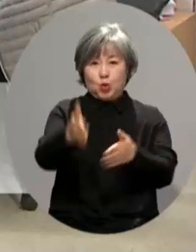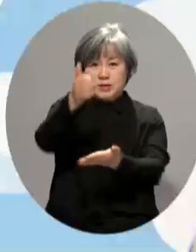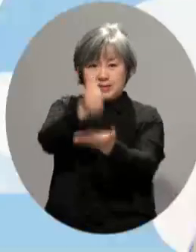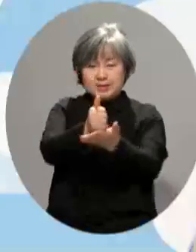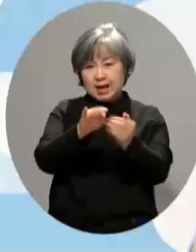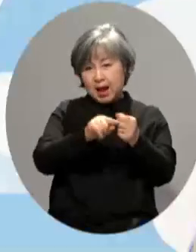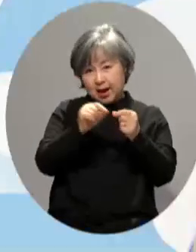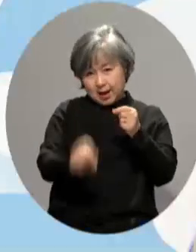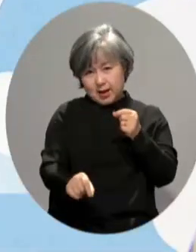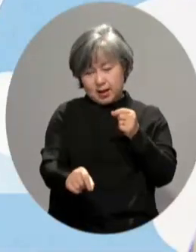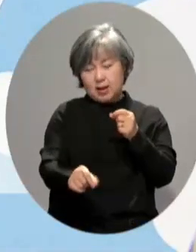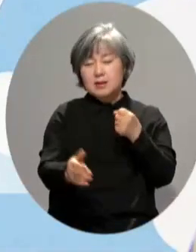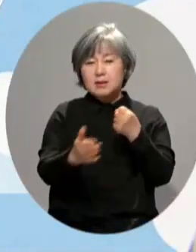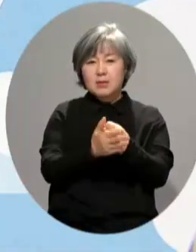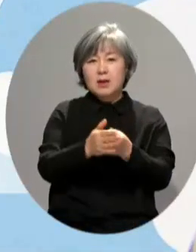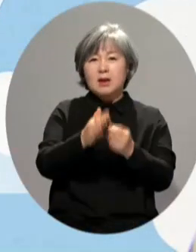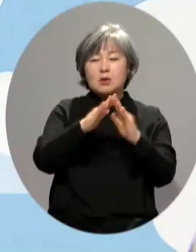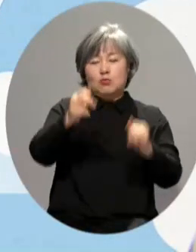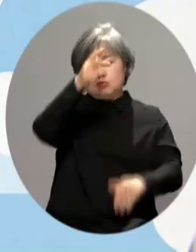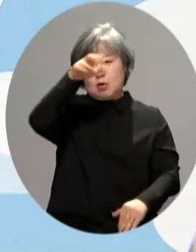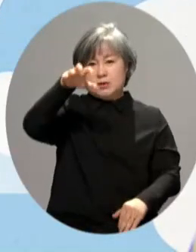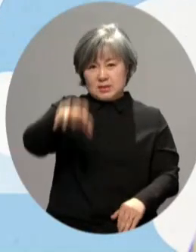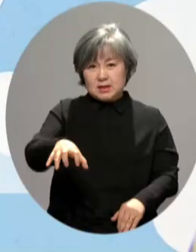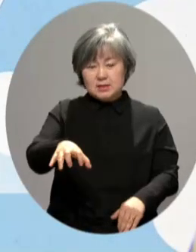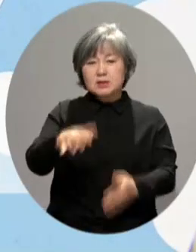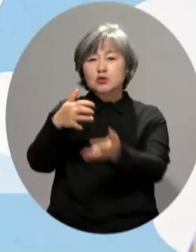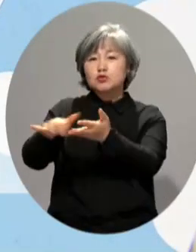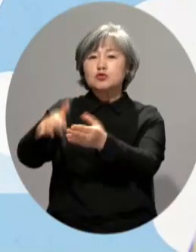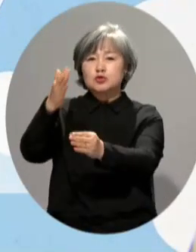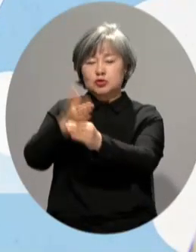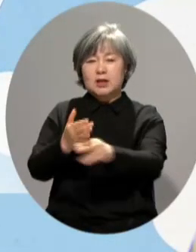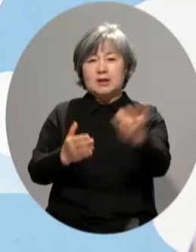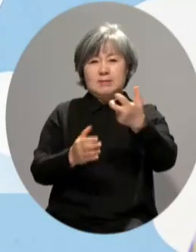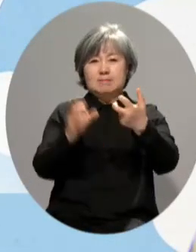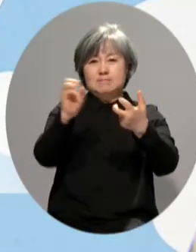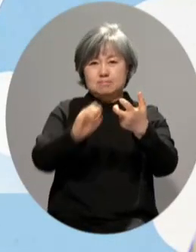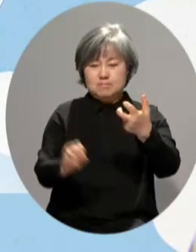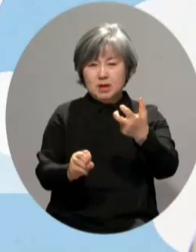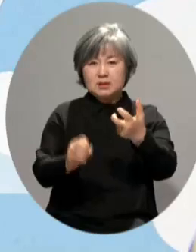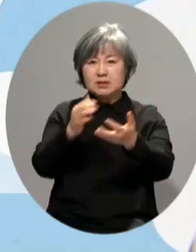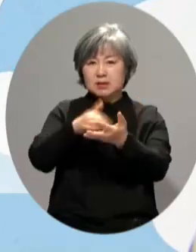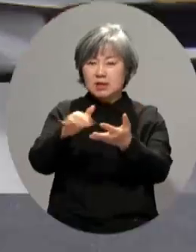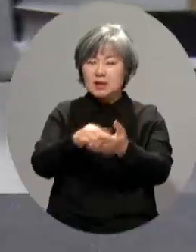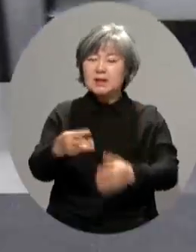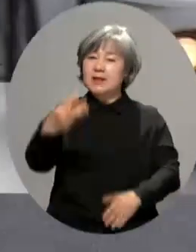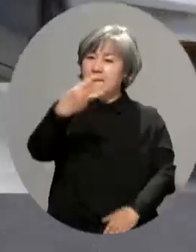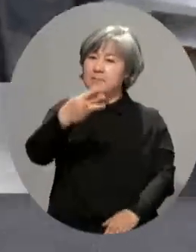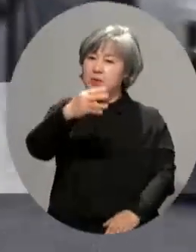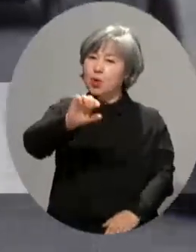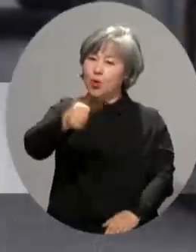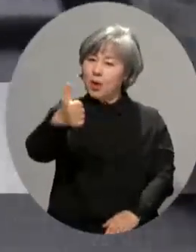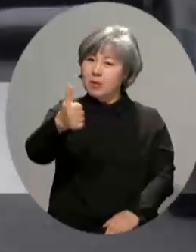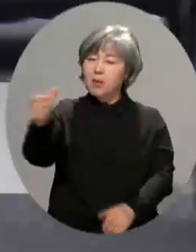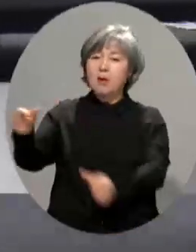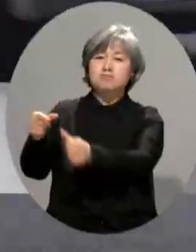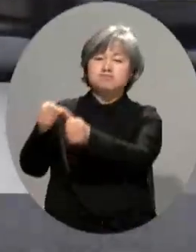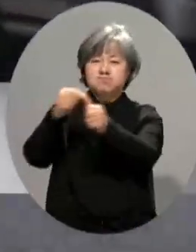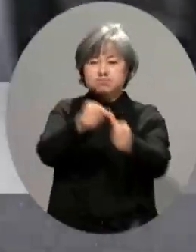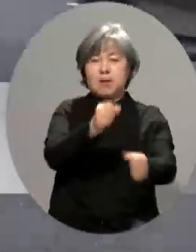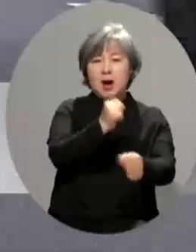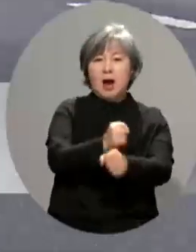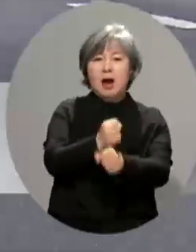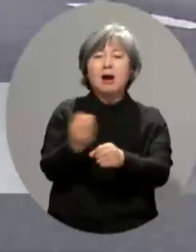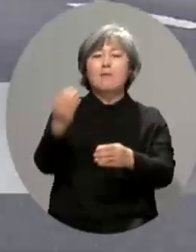자치경찰이 수행하고 전북 경찰청 잉여 가운데 70%의 육박하는 3,500여 명을 수열받는